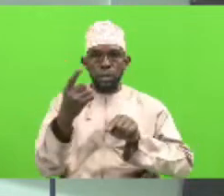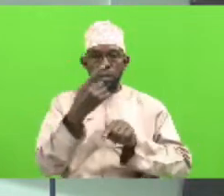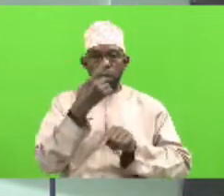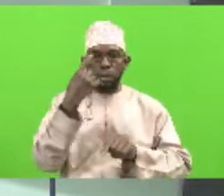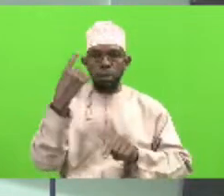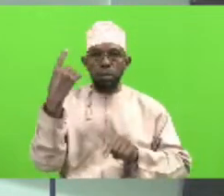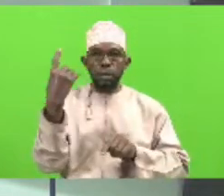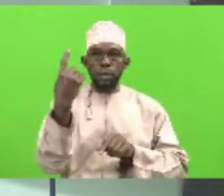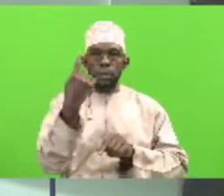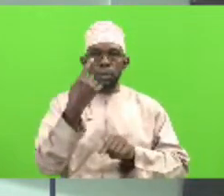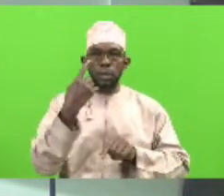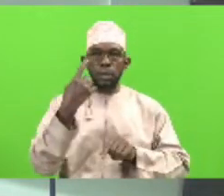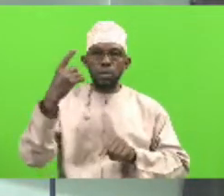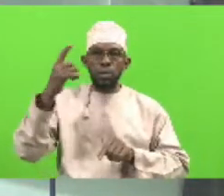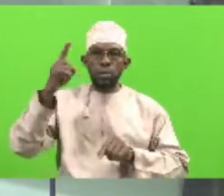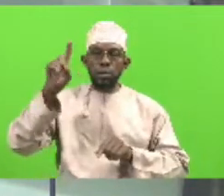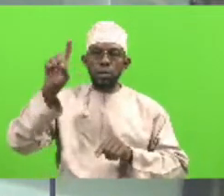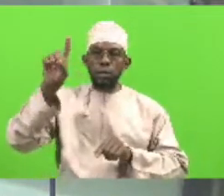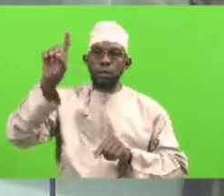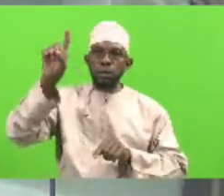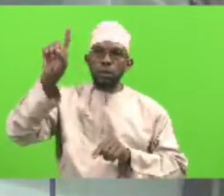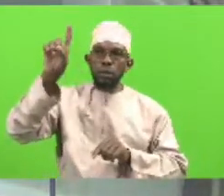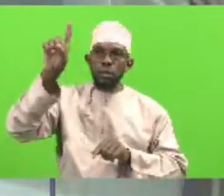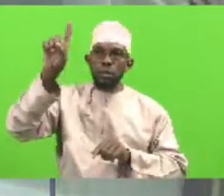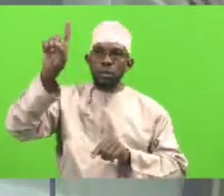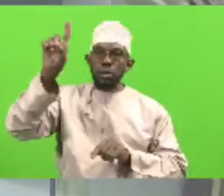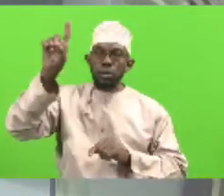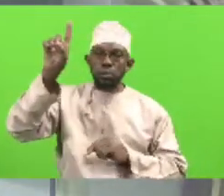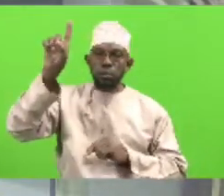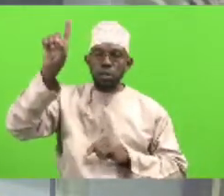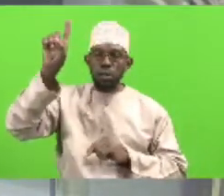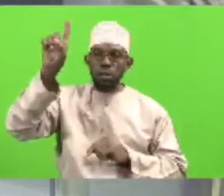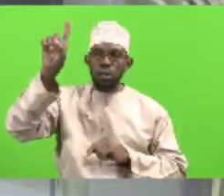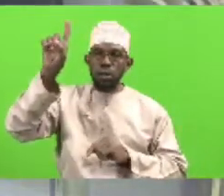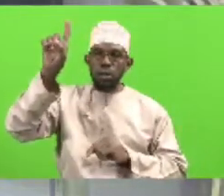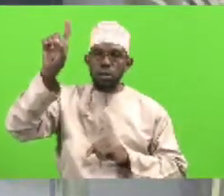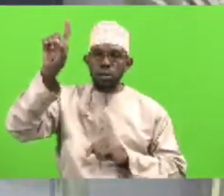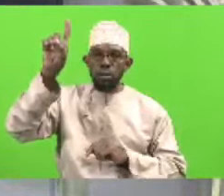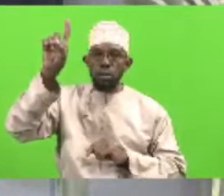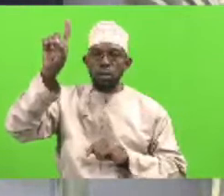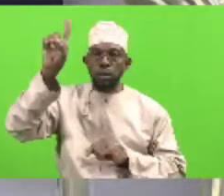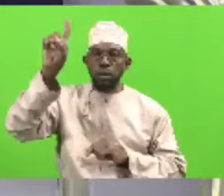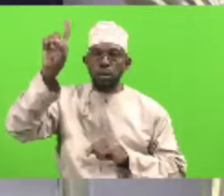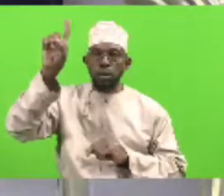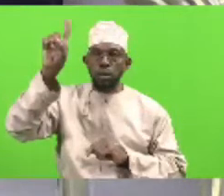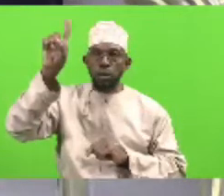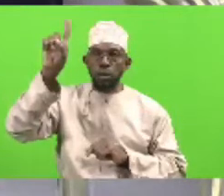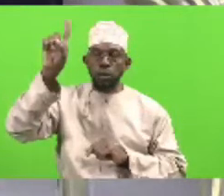إله